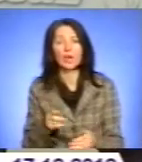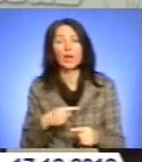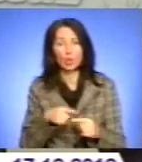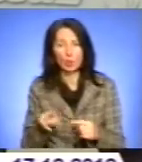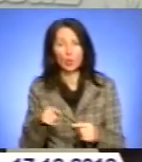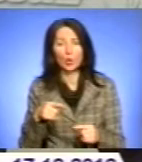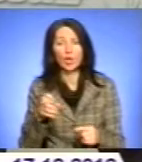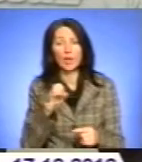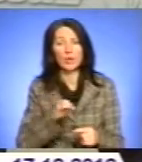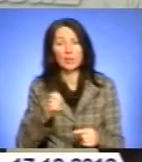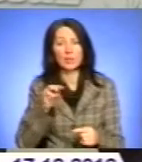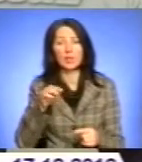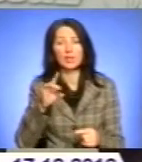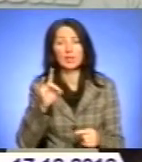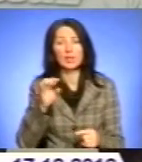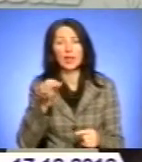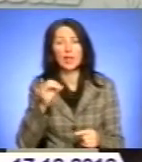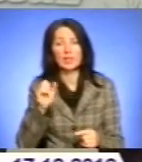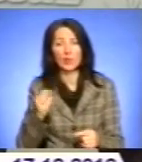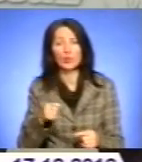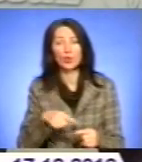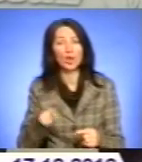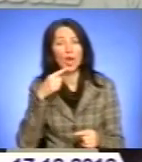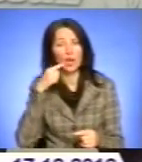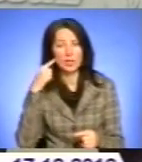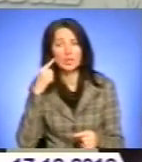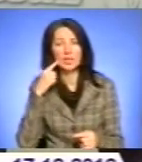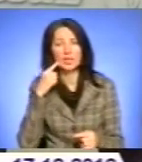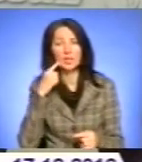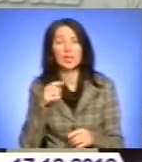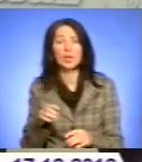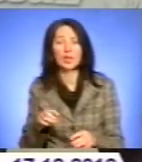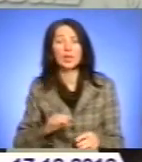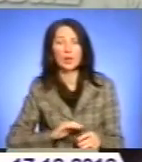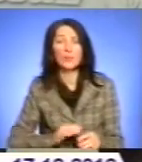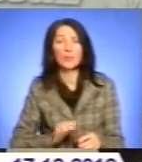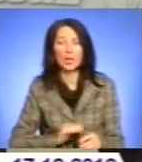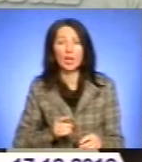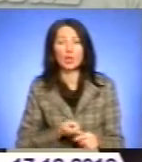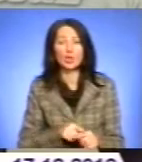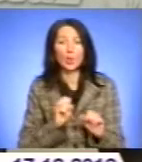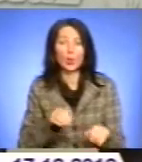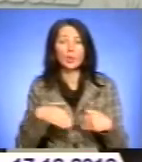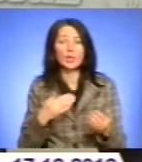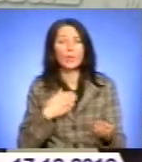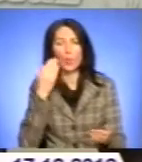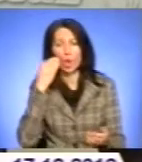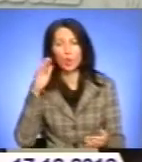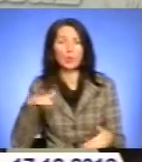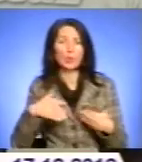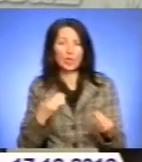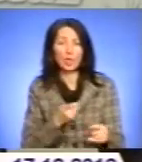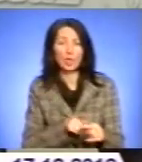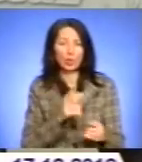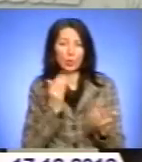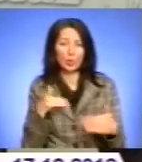и других российских поставщиков, те, которые смогут нам дать лучше тех предложений, которые существуют у нас на